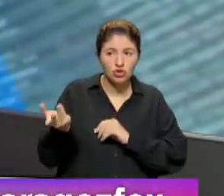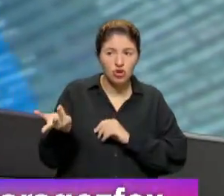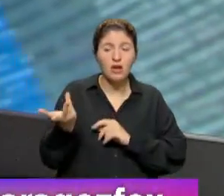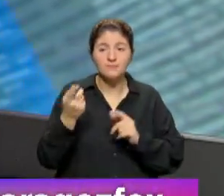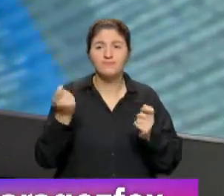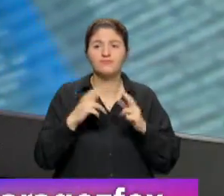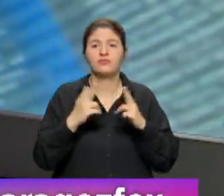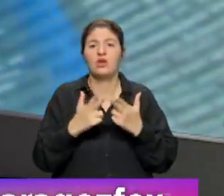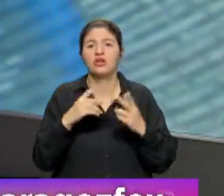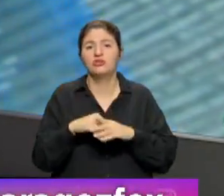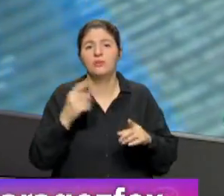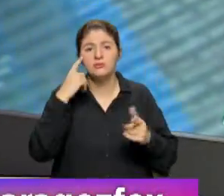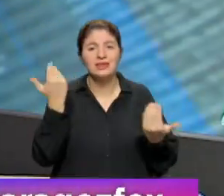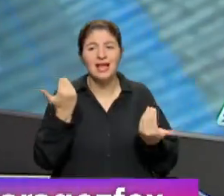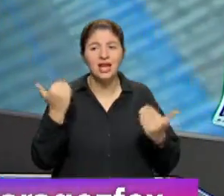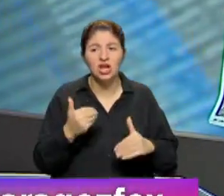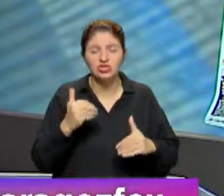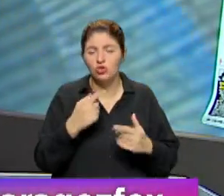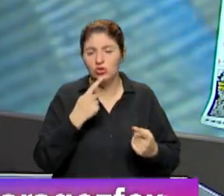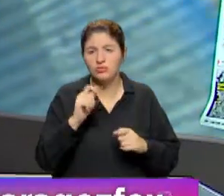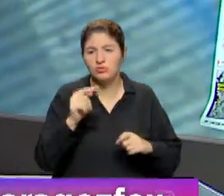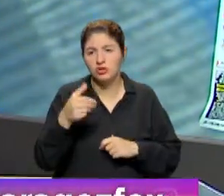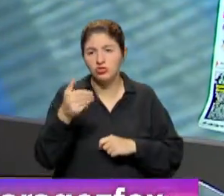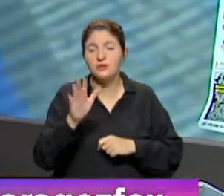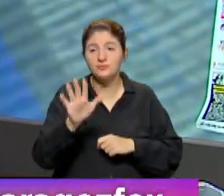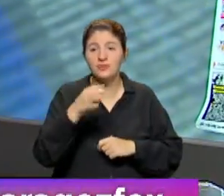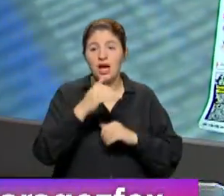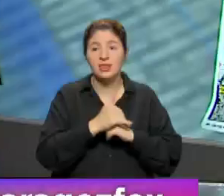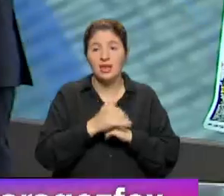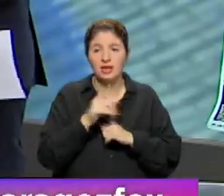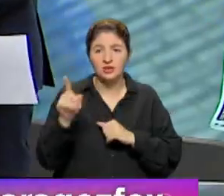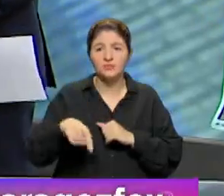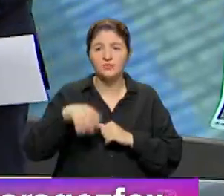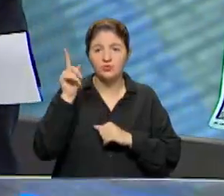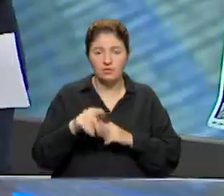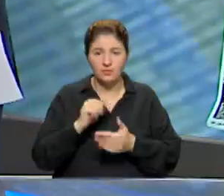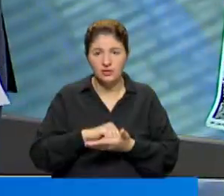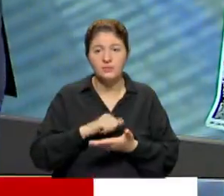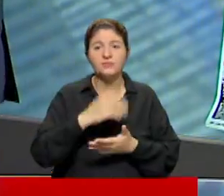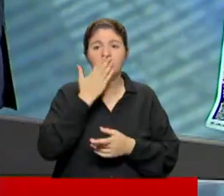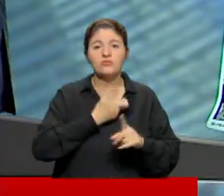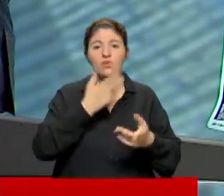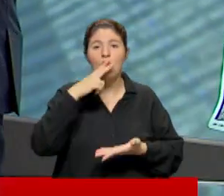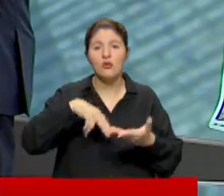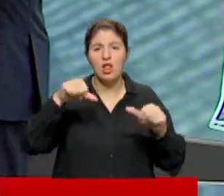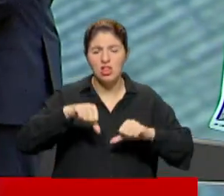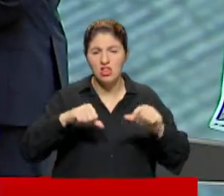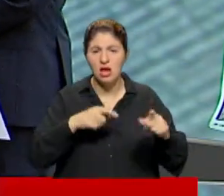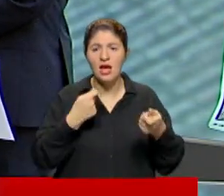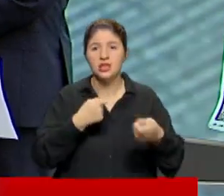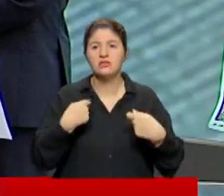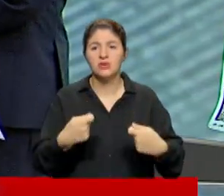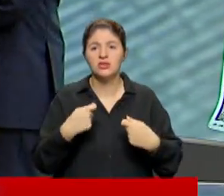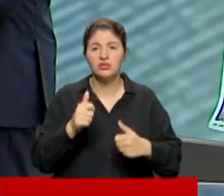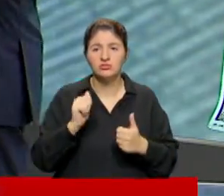dünyası açısından da başımıza neler geleceğini konuşacağız Az sonra Antalya Gündem gazetesi öğrenciler okuyamıyor eğitim